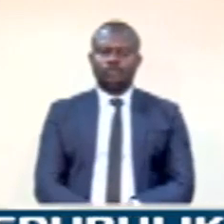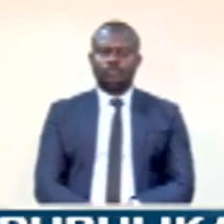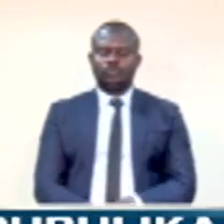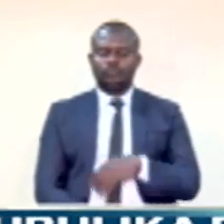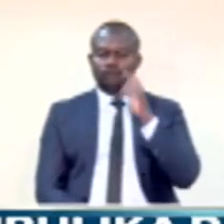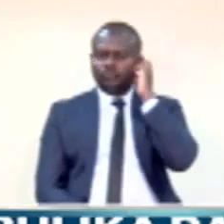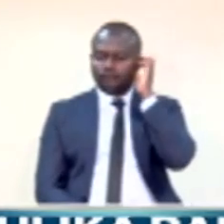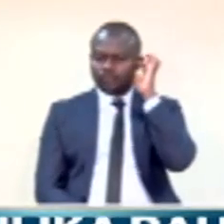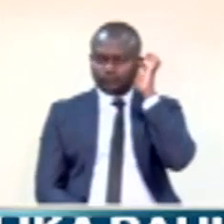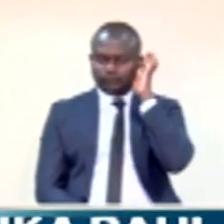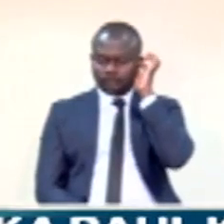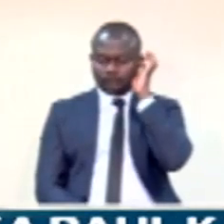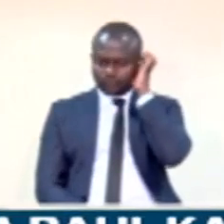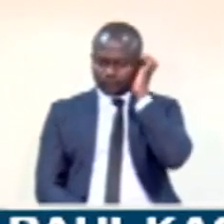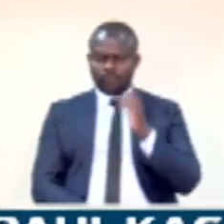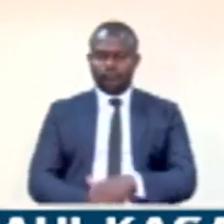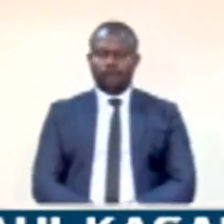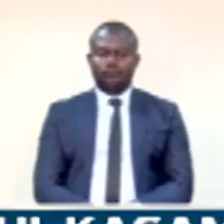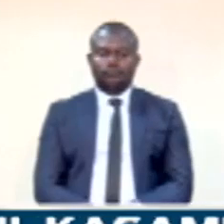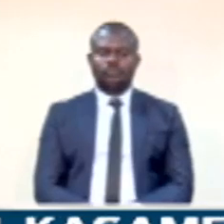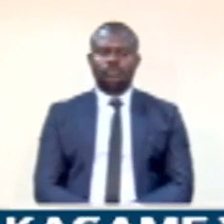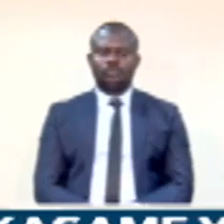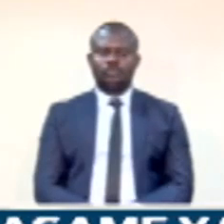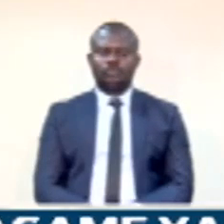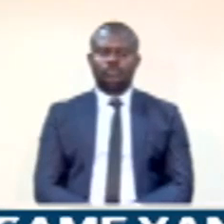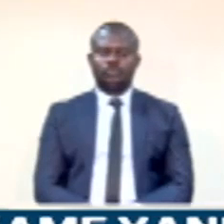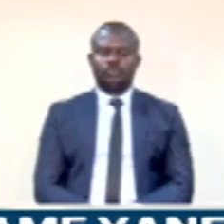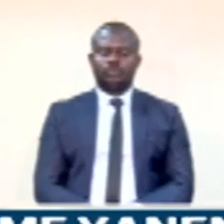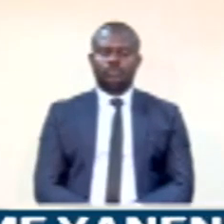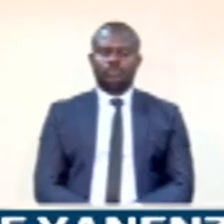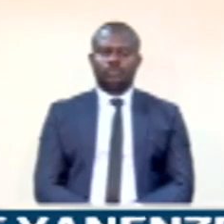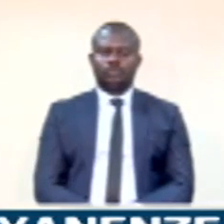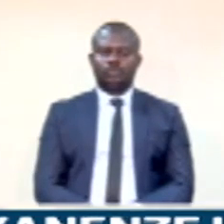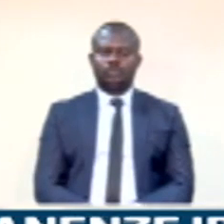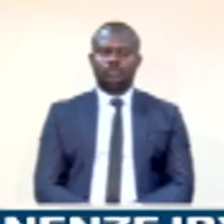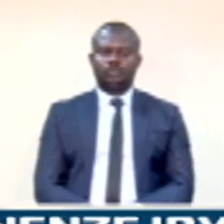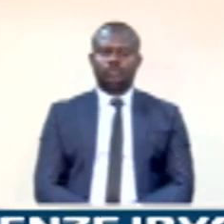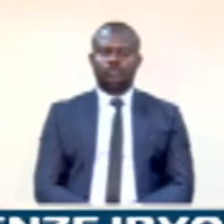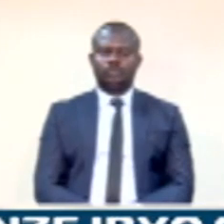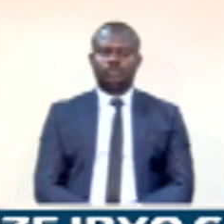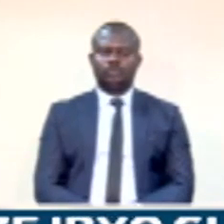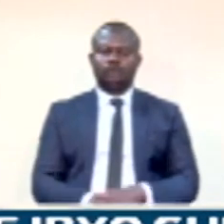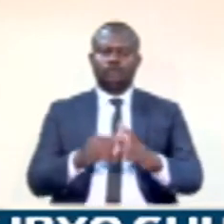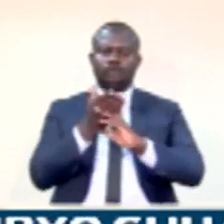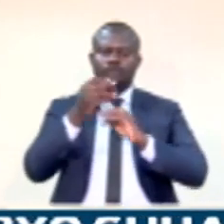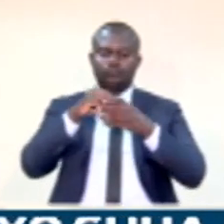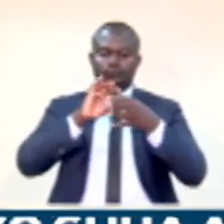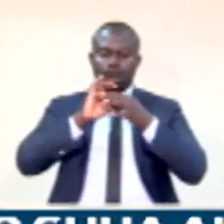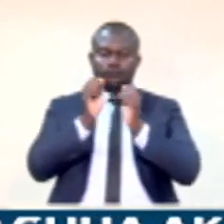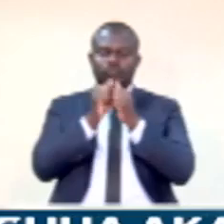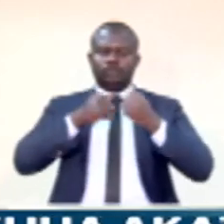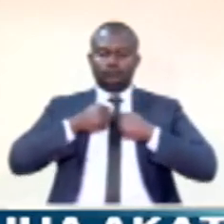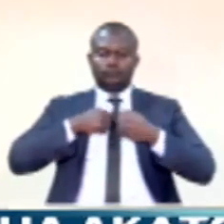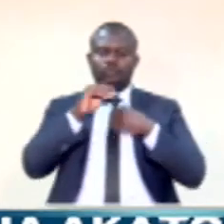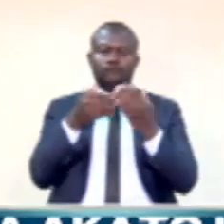La République démocratique du Congo a pu démontrer à la face du monde par rapport à la relation avec le Rwanda. Binyuze mu mubano dufitanye n'u